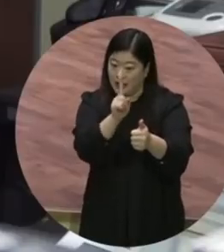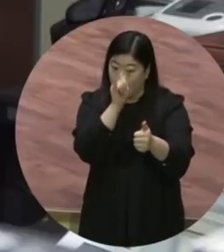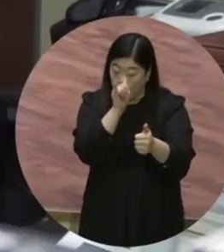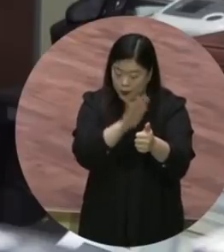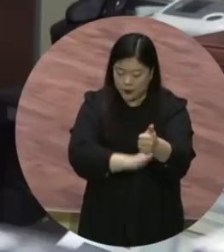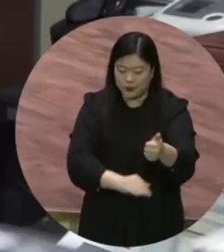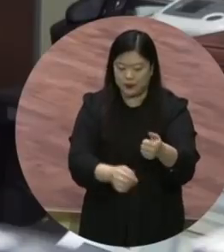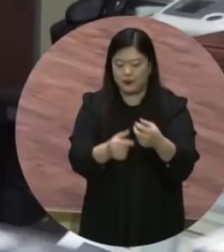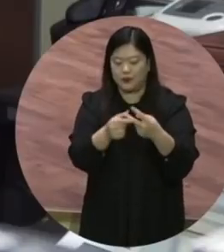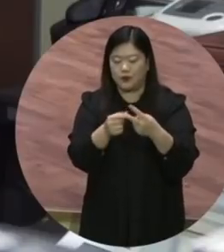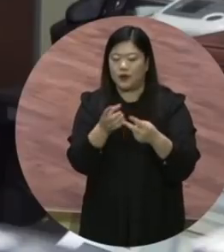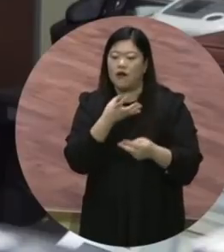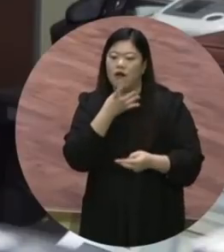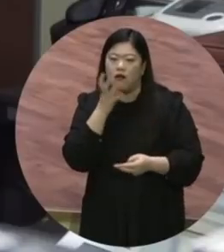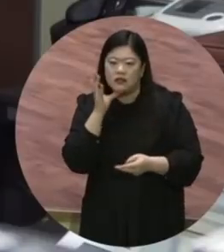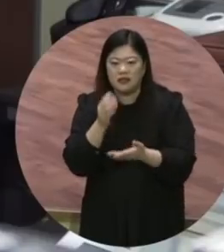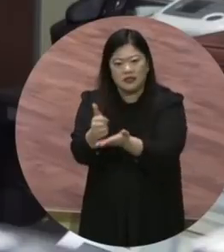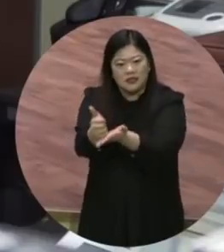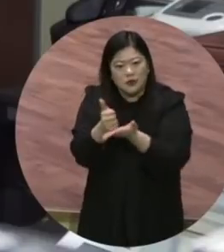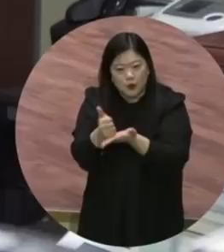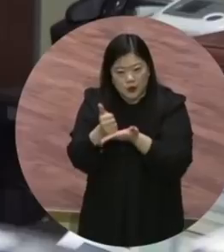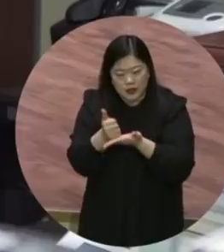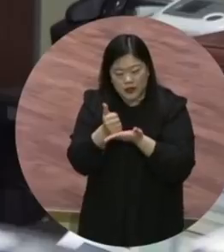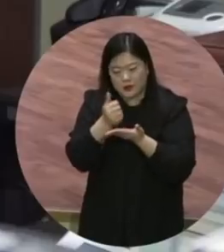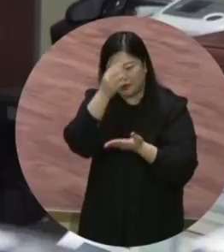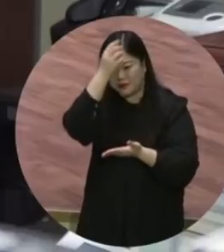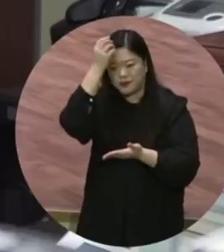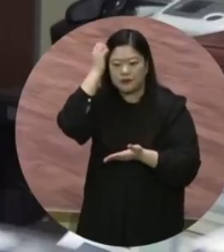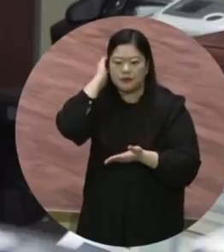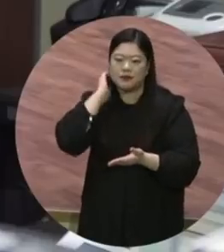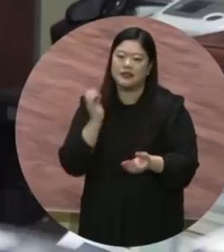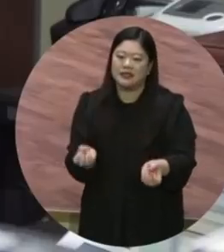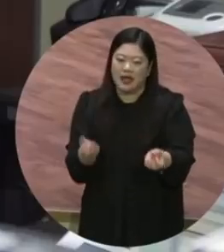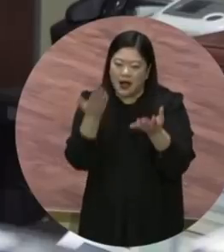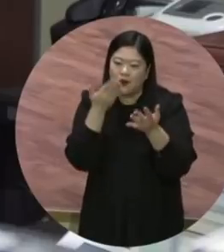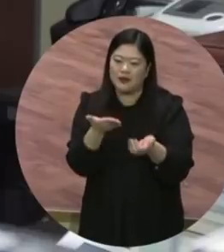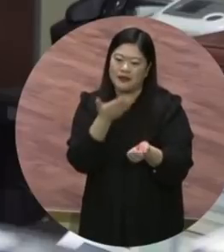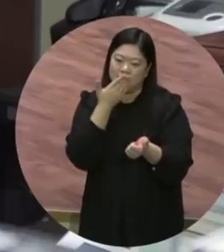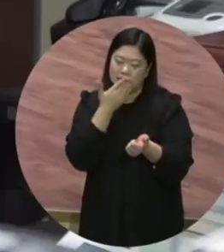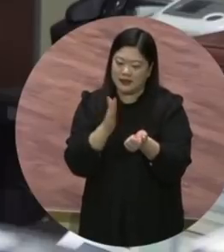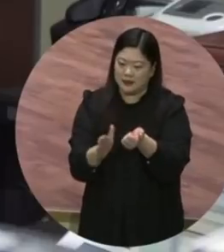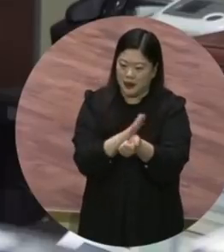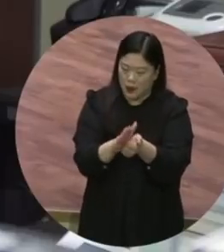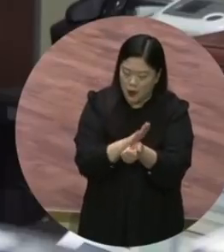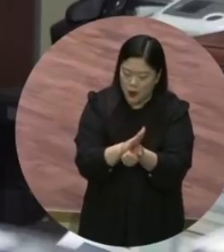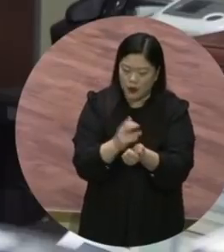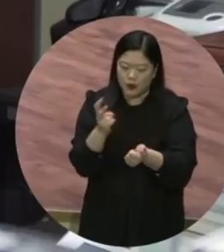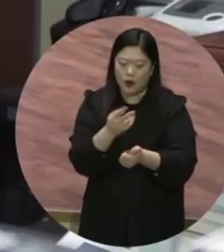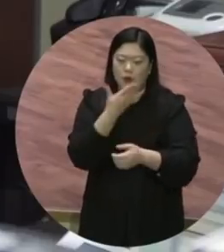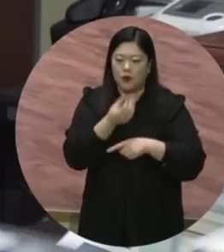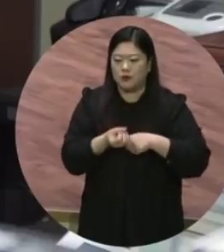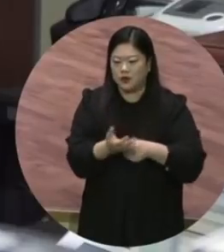초청을 해서 어르신들 이제 잔치하고 또 영접하고